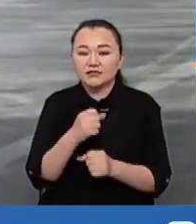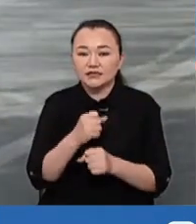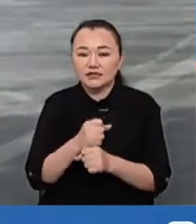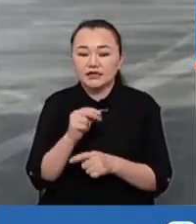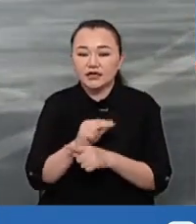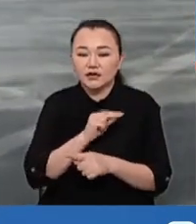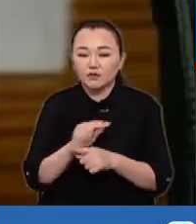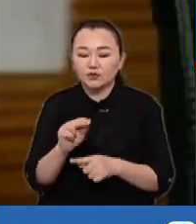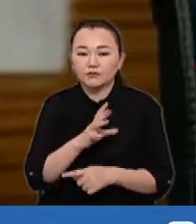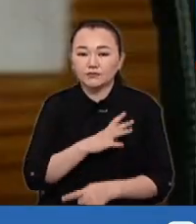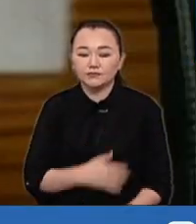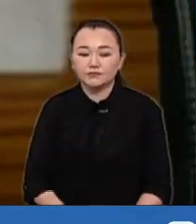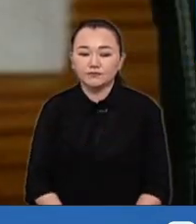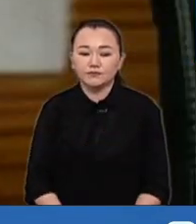ремонт.